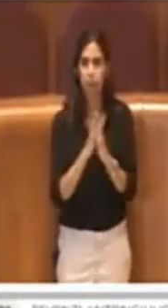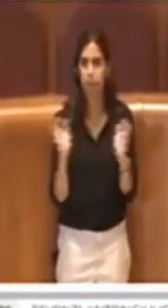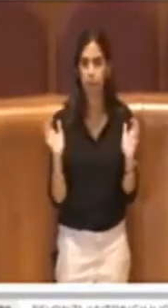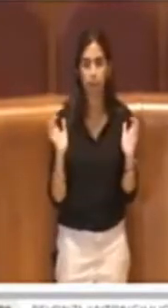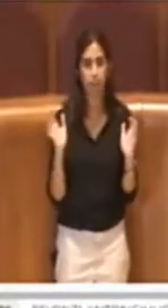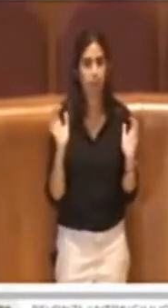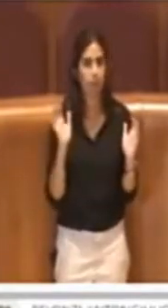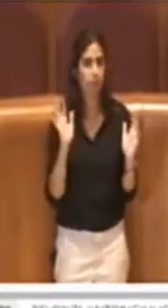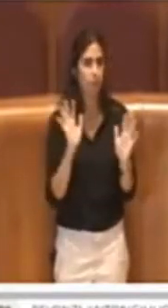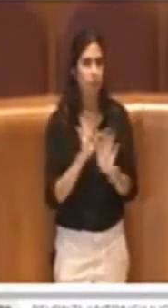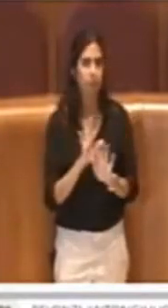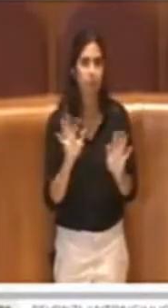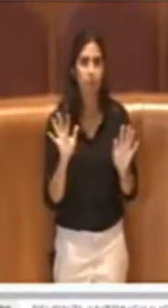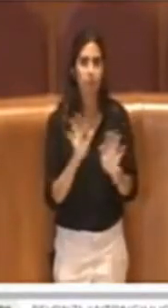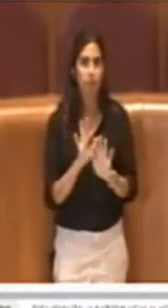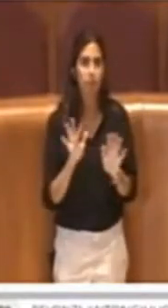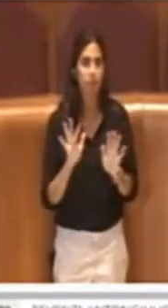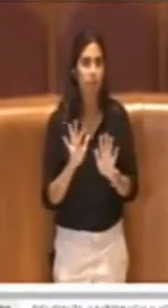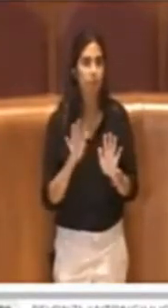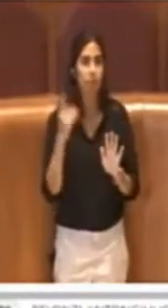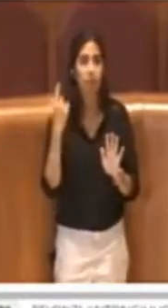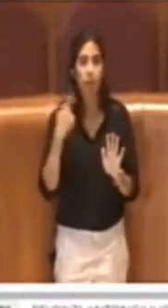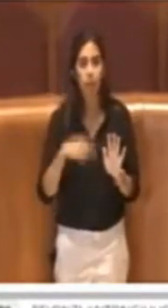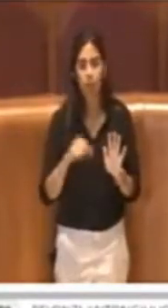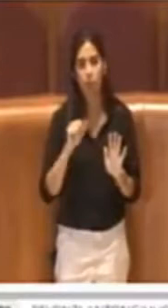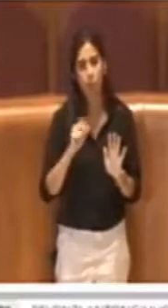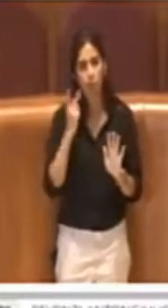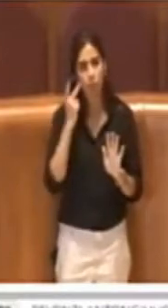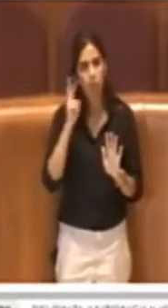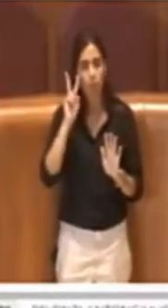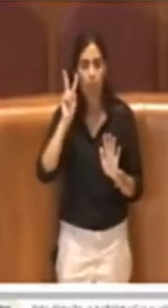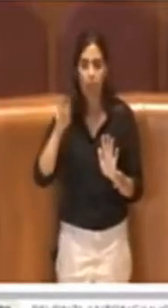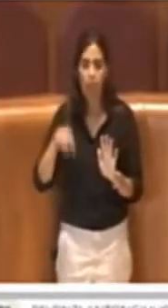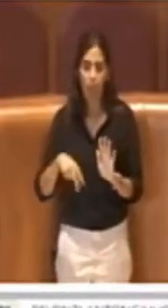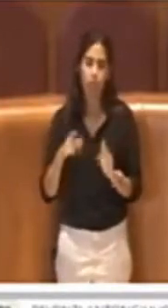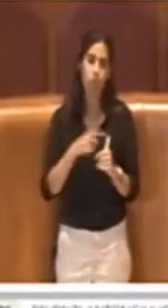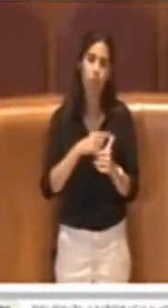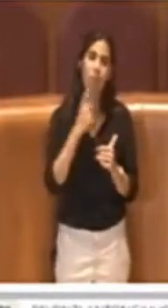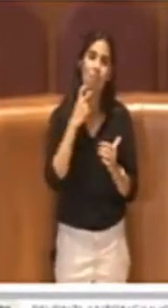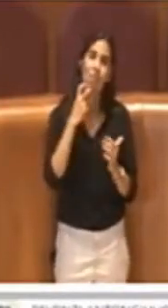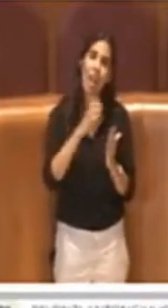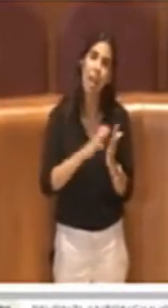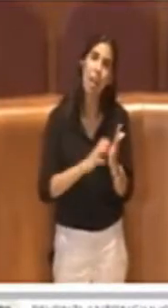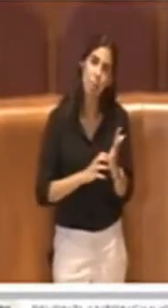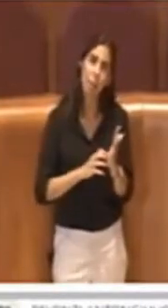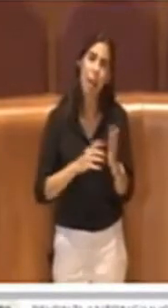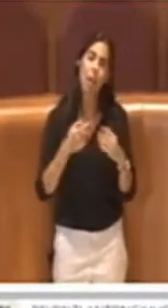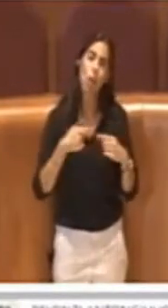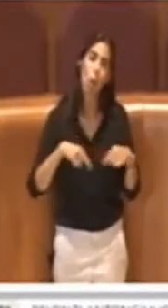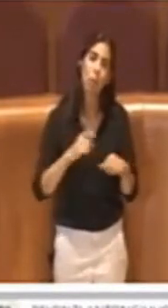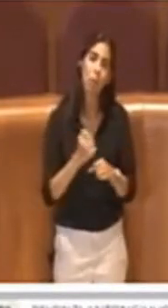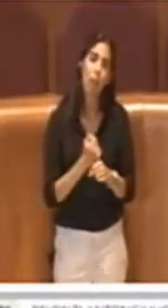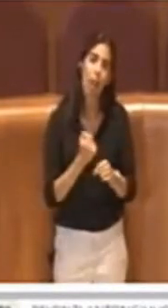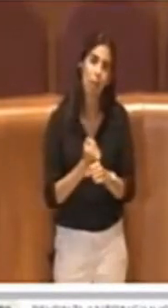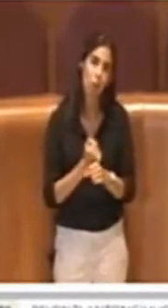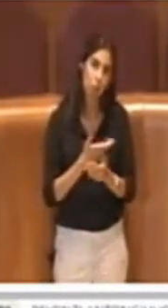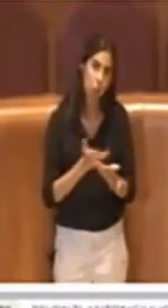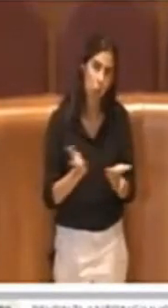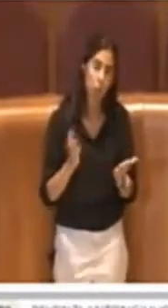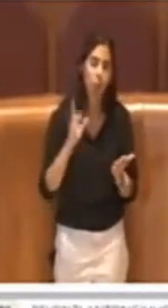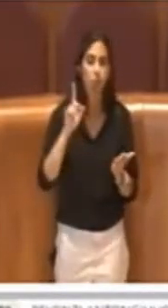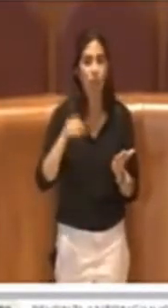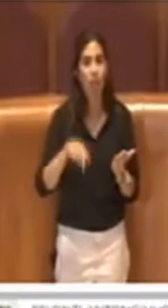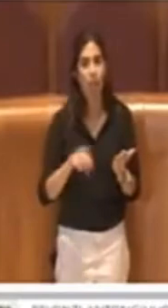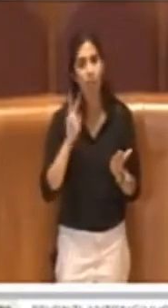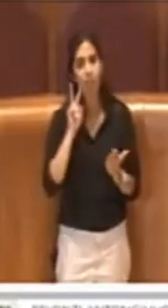questo ce n'è, potete leggere sia i verbali della Commissione Lavori Pubblici su questo, sia insomma andare